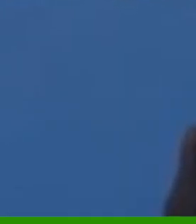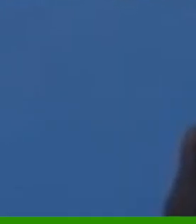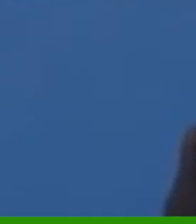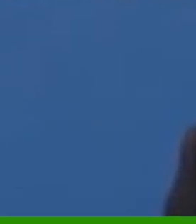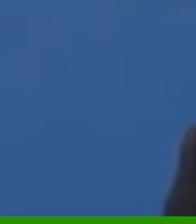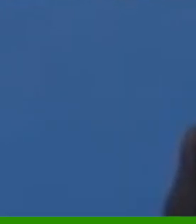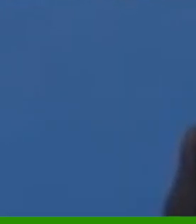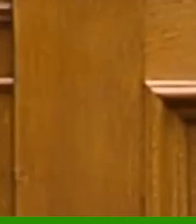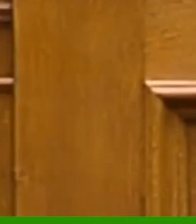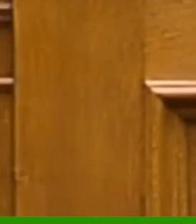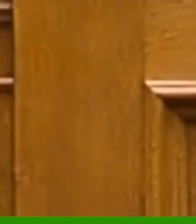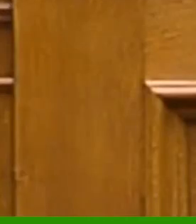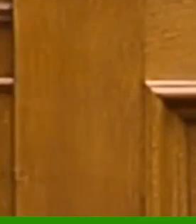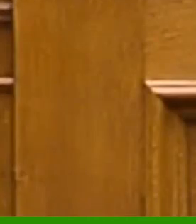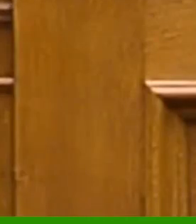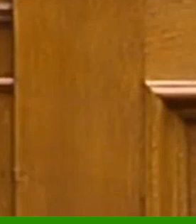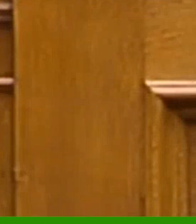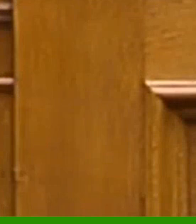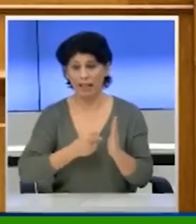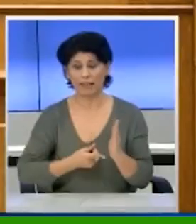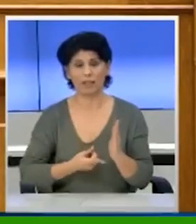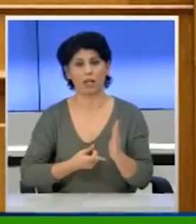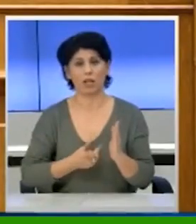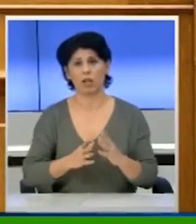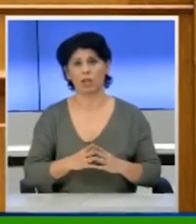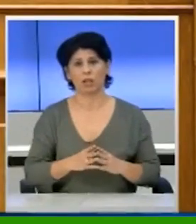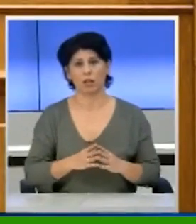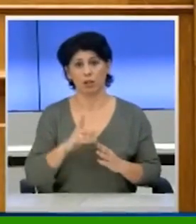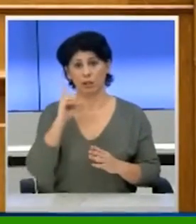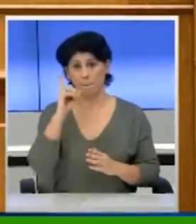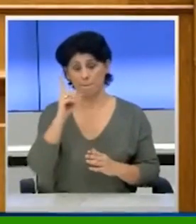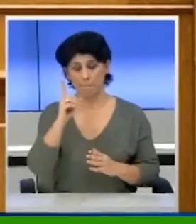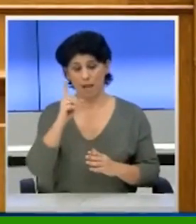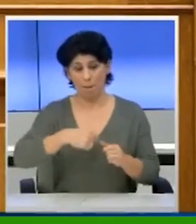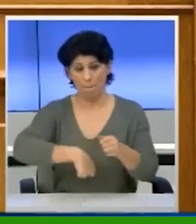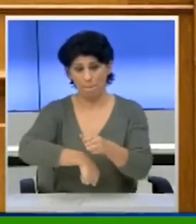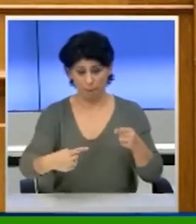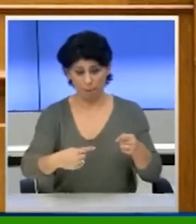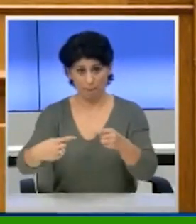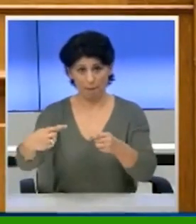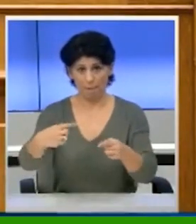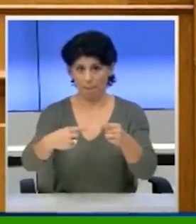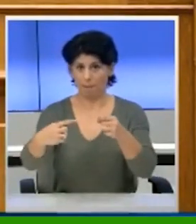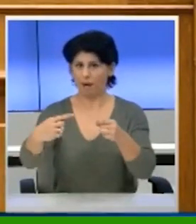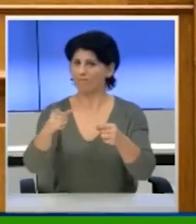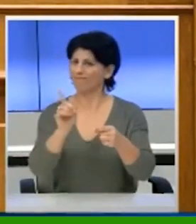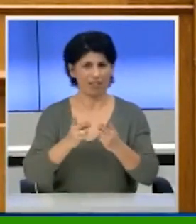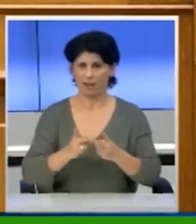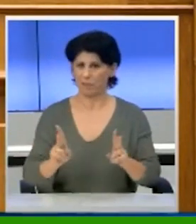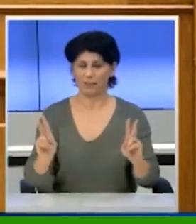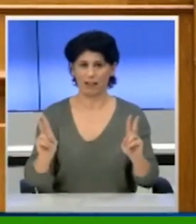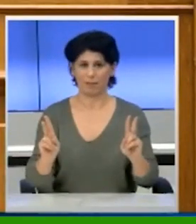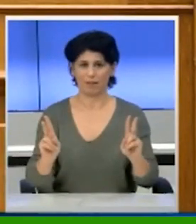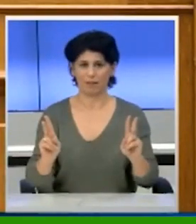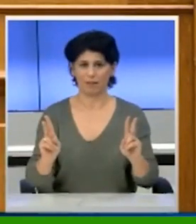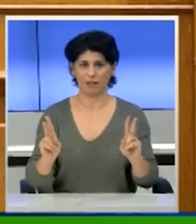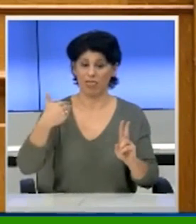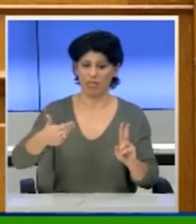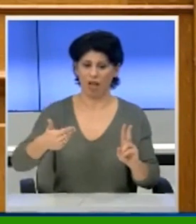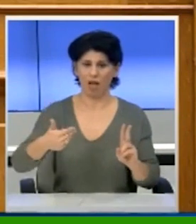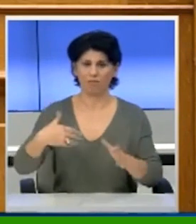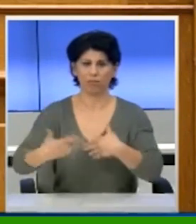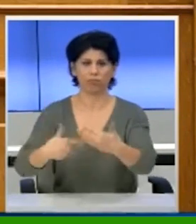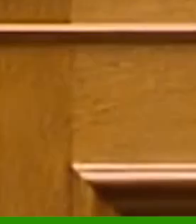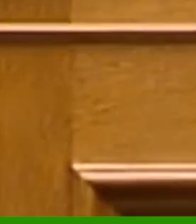κ. Θεόδωρος Ζαγοράκης. Έκρινα εγώ προσωπικά ότι μια ποδοσφαιρική διαμάχη δεν επιτρέπεται να μετεξελιχθεί